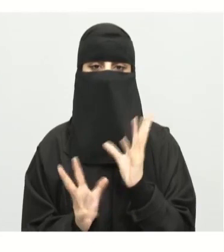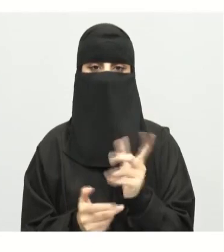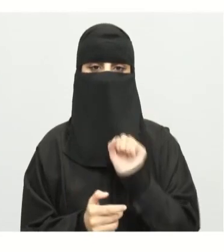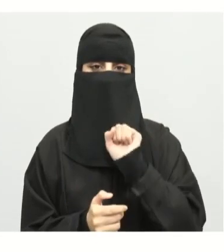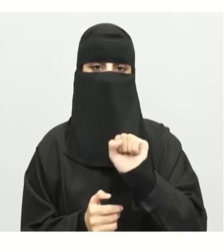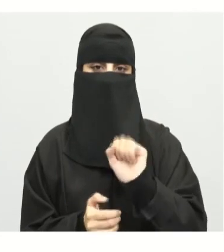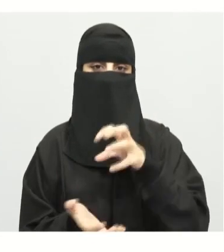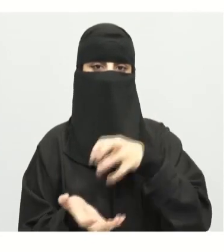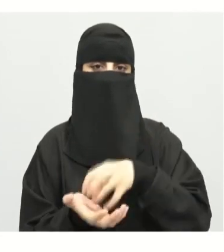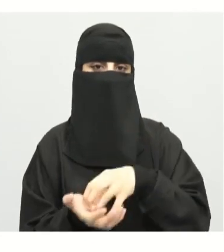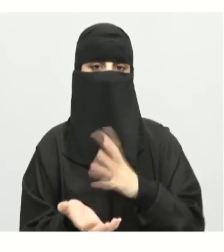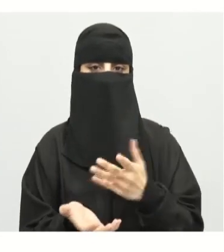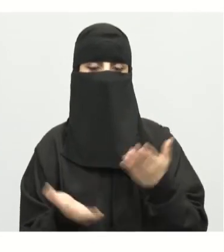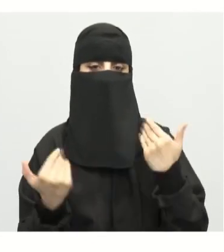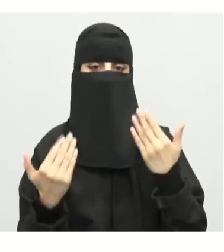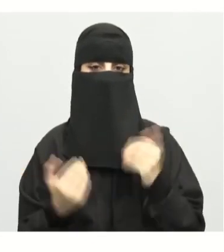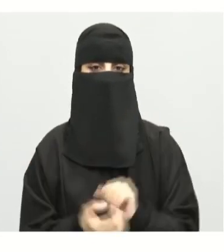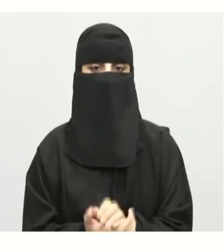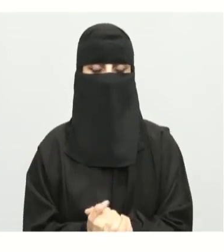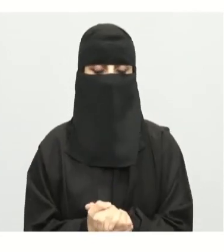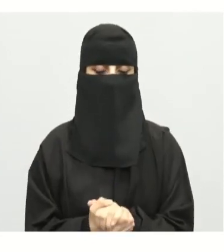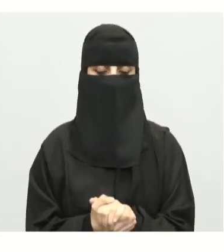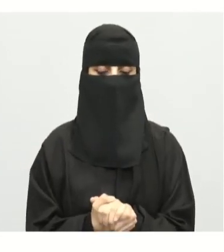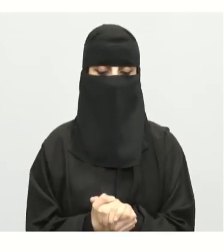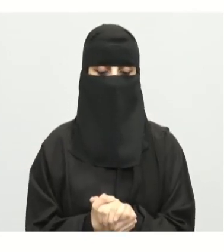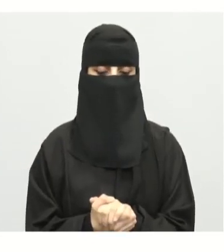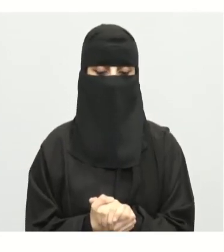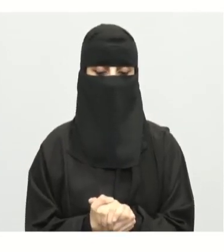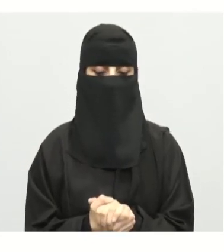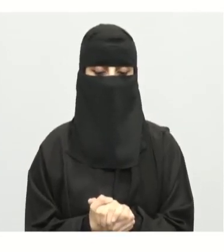ما الخصائص التي تتمتع بها منطقه مكه المكرمه